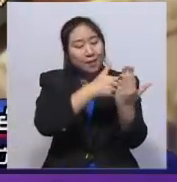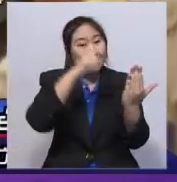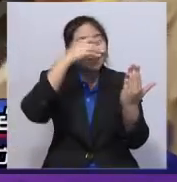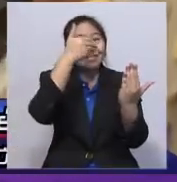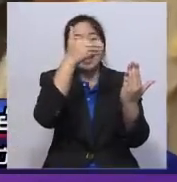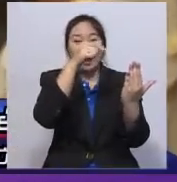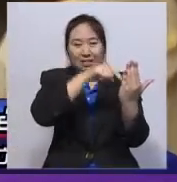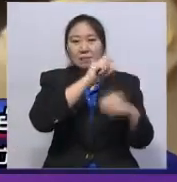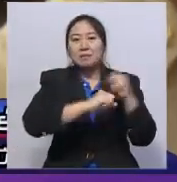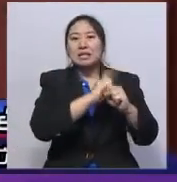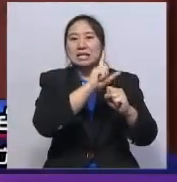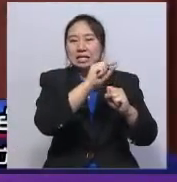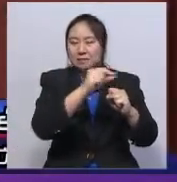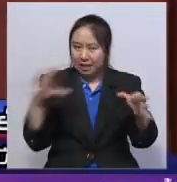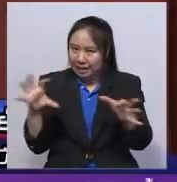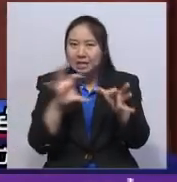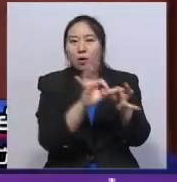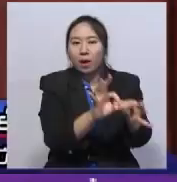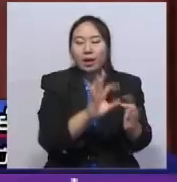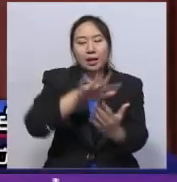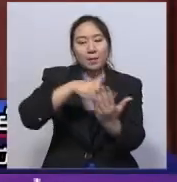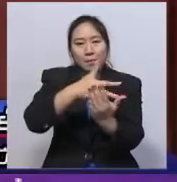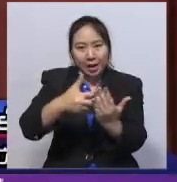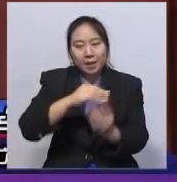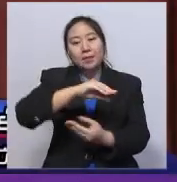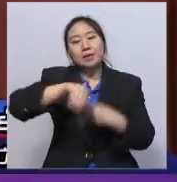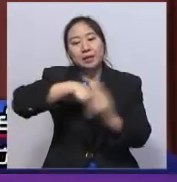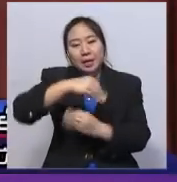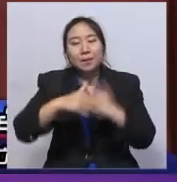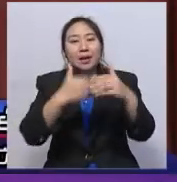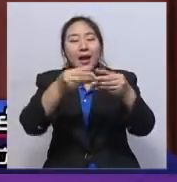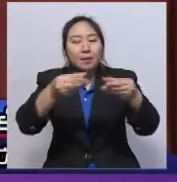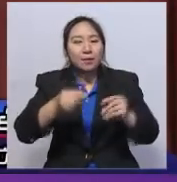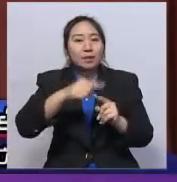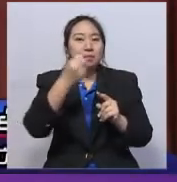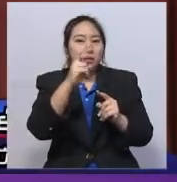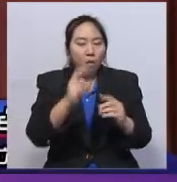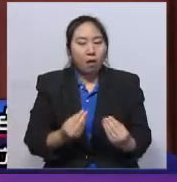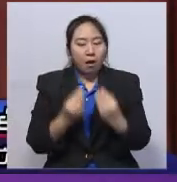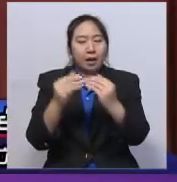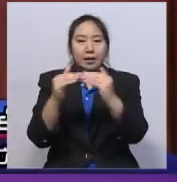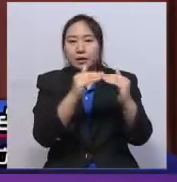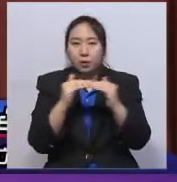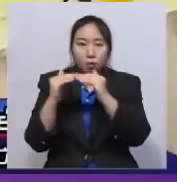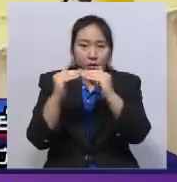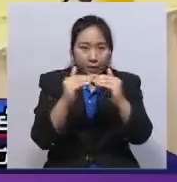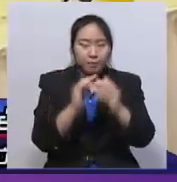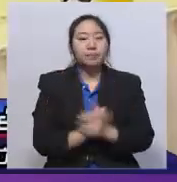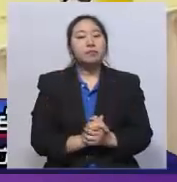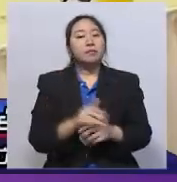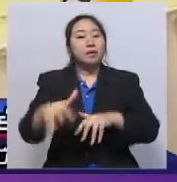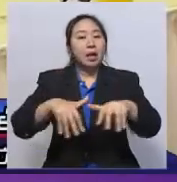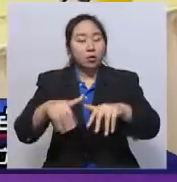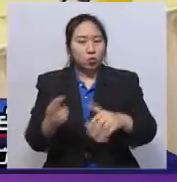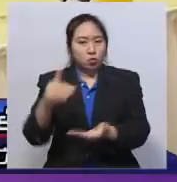20ปีและแผนสภาพัฒนาเศรษฐกิจฉบับที่12สร้างความเท่าเทียมและเป็นธรรมยึดประชาชนเป็น